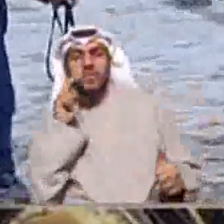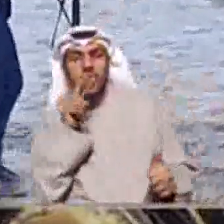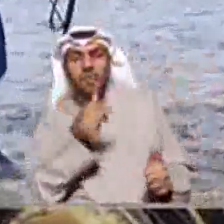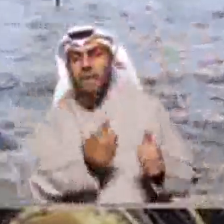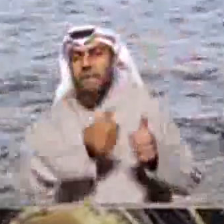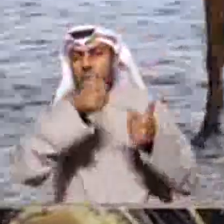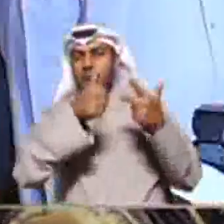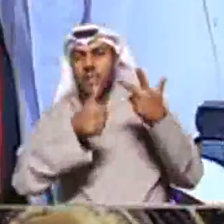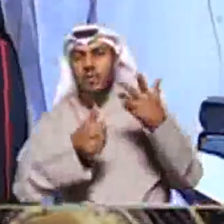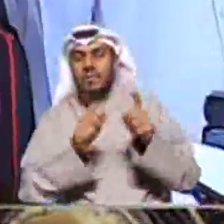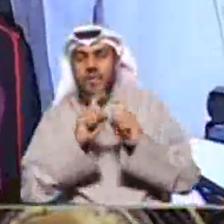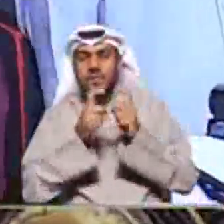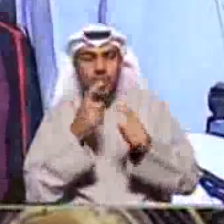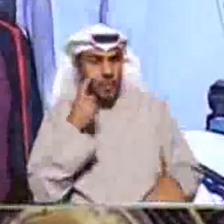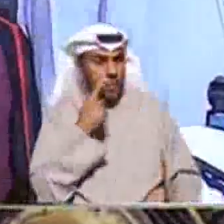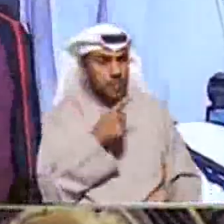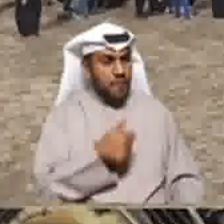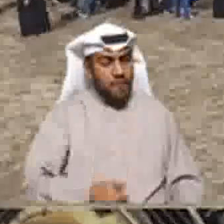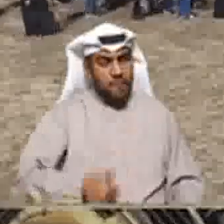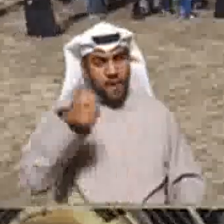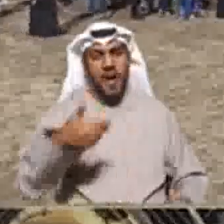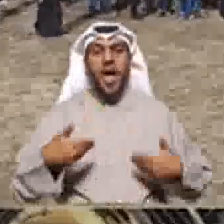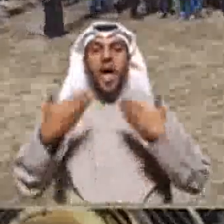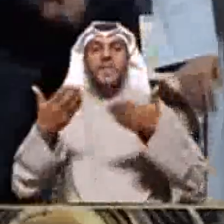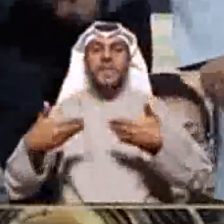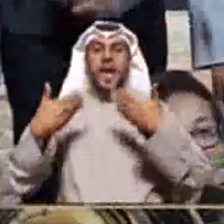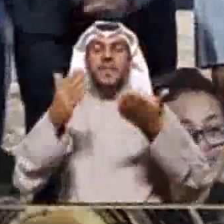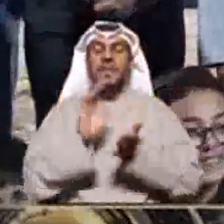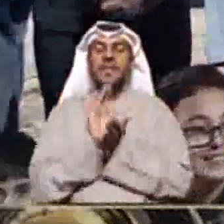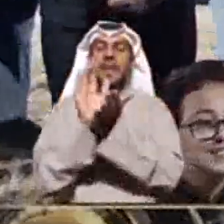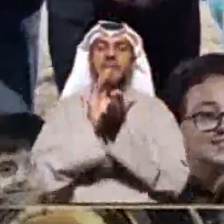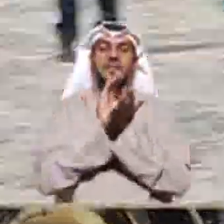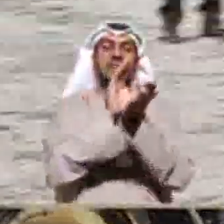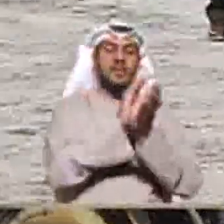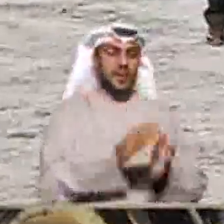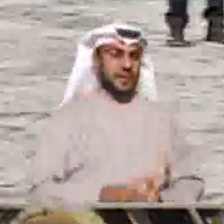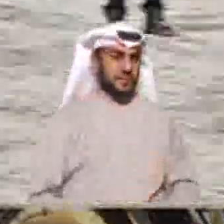وقام ممثل سموه بتوزيع الجوائز على الفائزين بالبطولة.